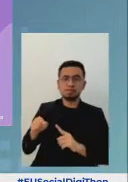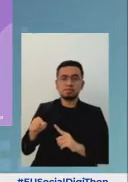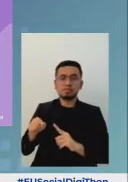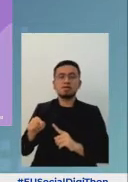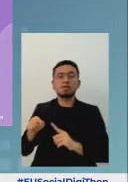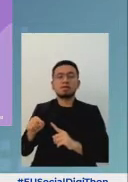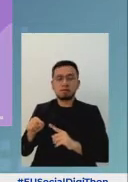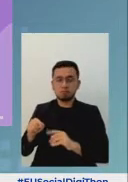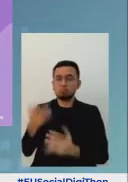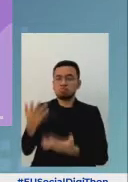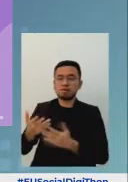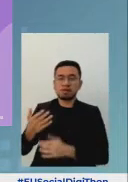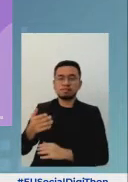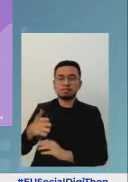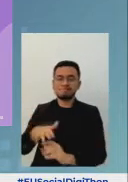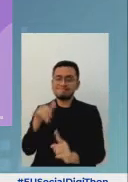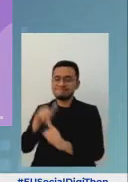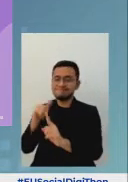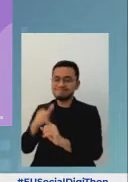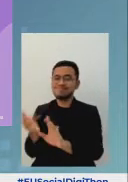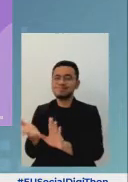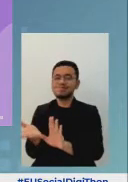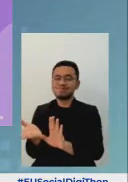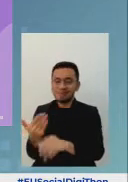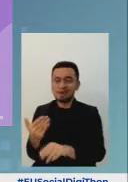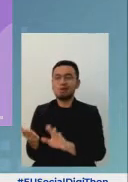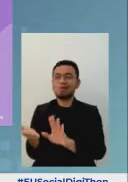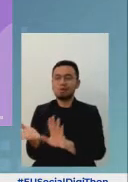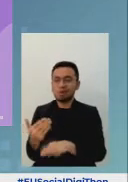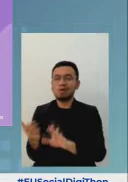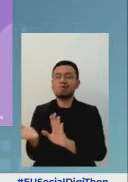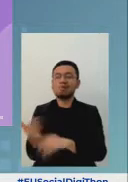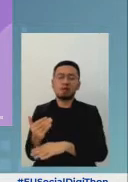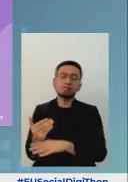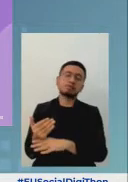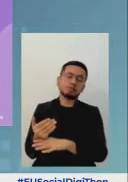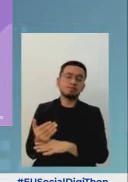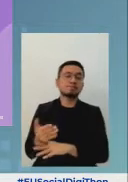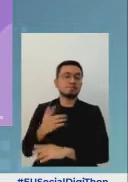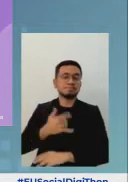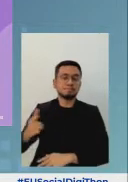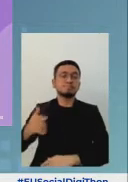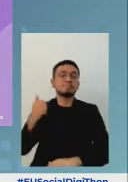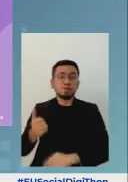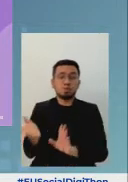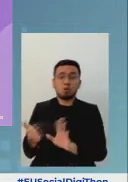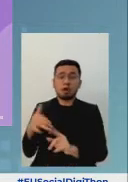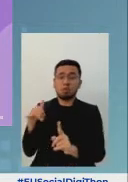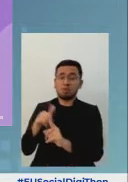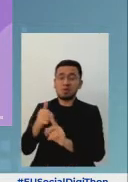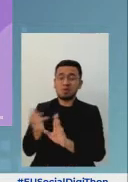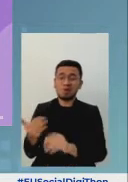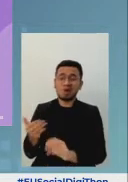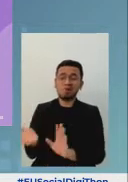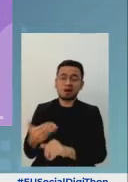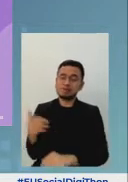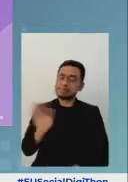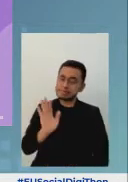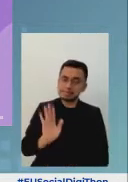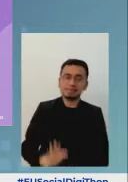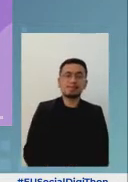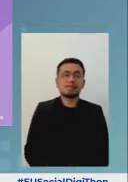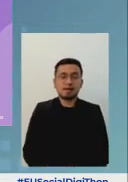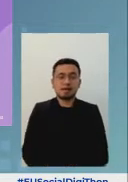bahkan berulang. Kalau misalnya kita sebagai penyintas, jadi sebenarnya teman-teman kalau dalam